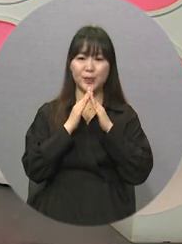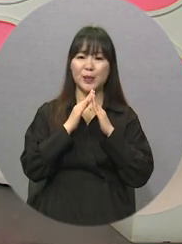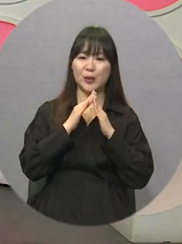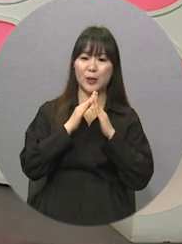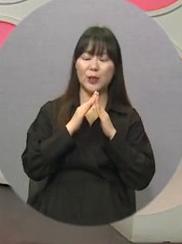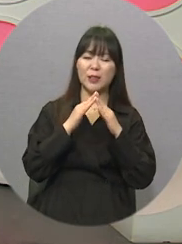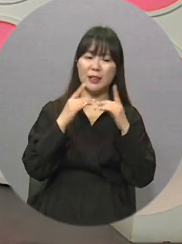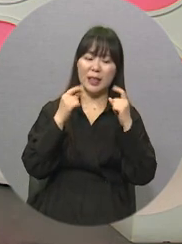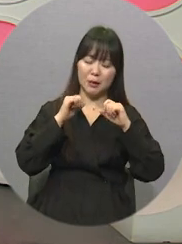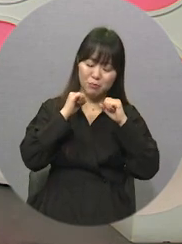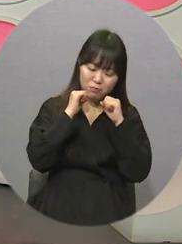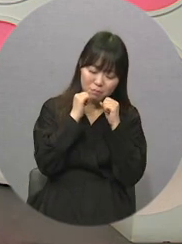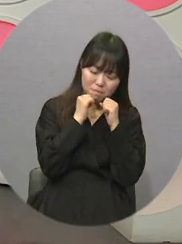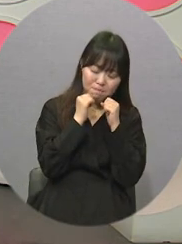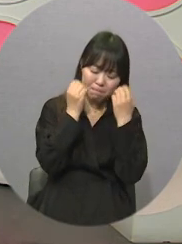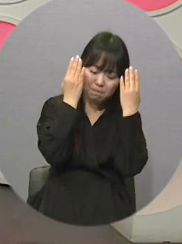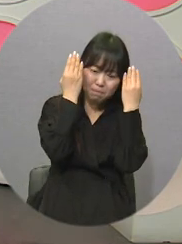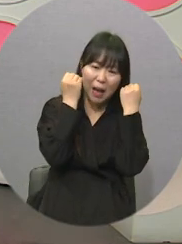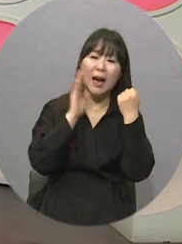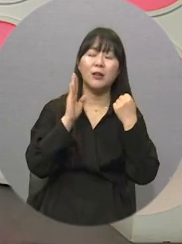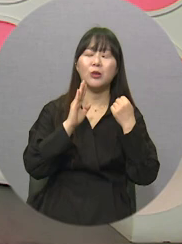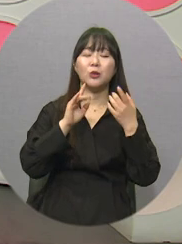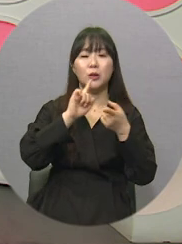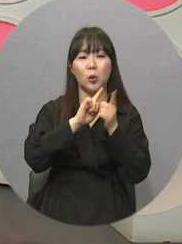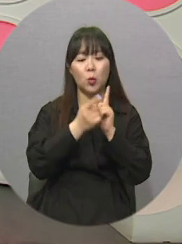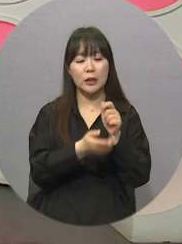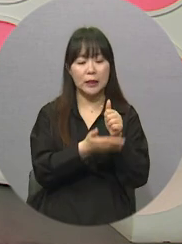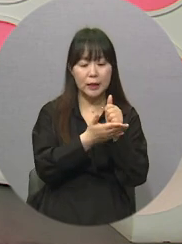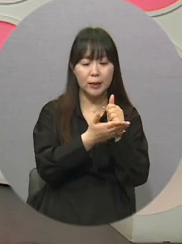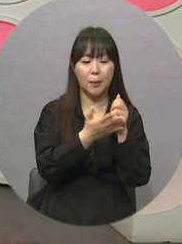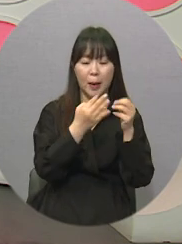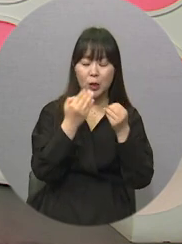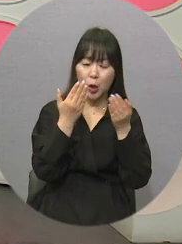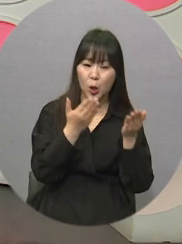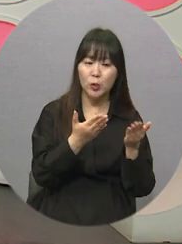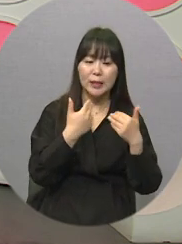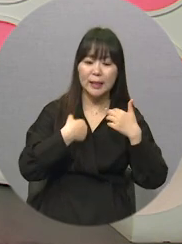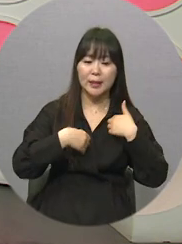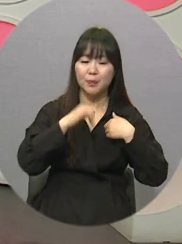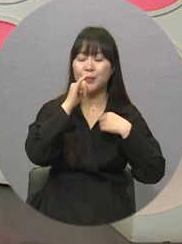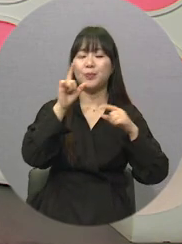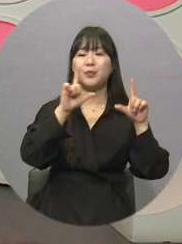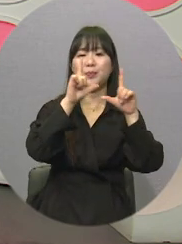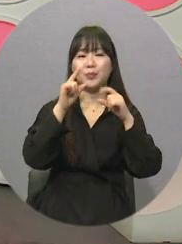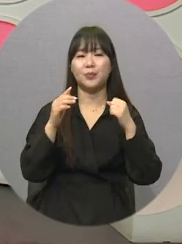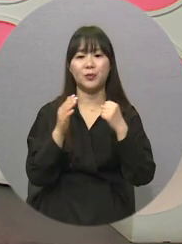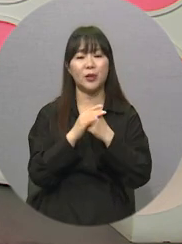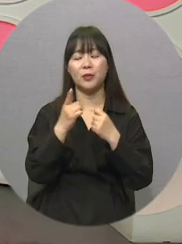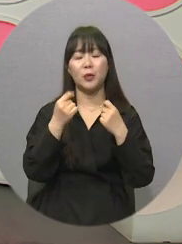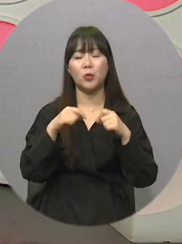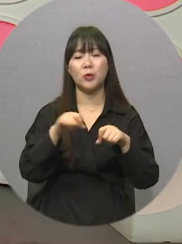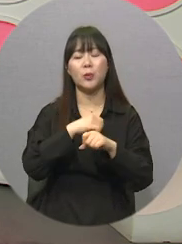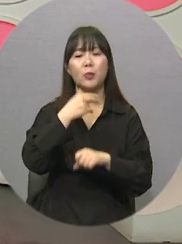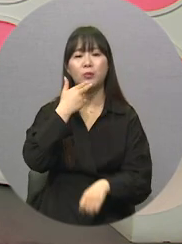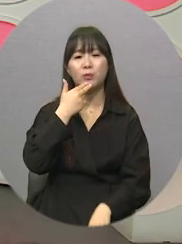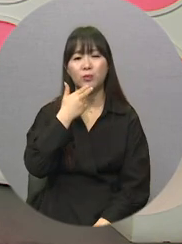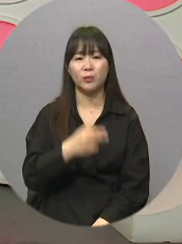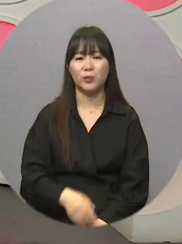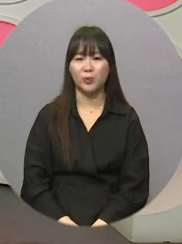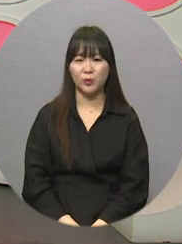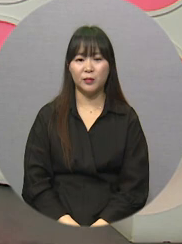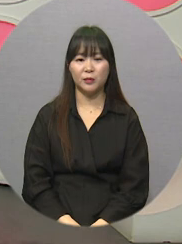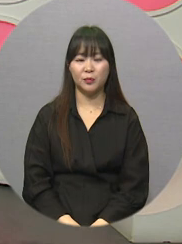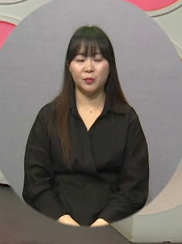그렇게 주눅드는 집은 아니고 서로 많이 웃고 많이 칭찬해주고 재밌게 사는 편이어서 저는 뭐 그런 건 없는데요. 주눅든 건